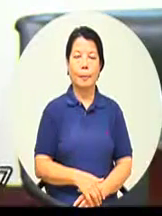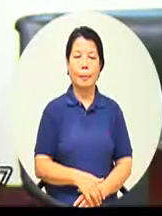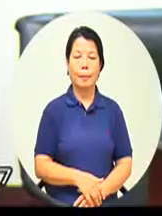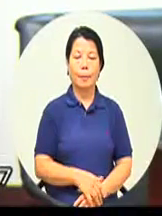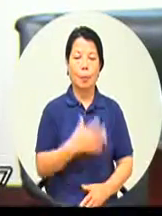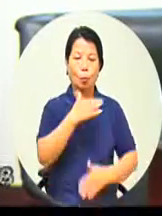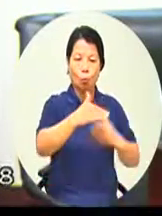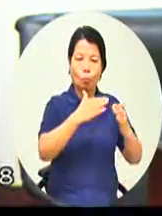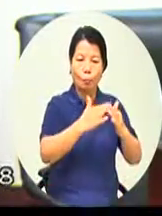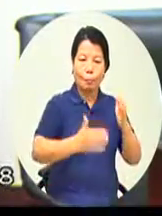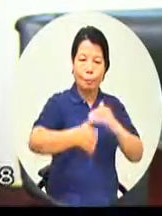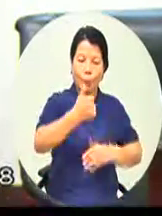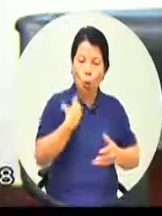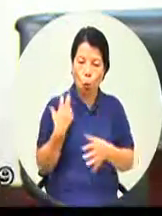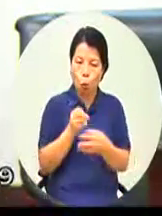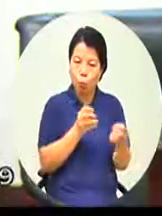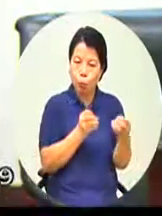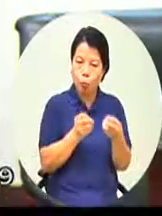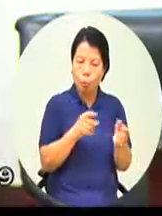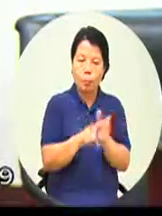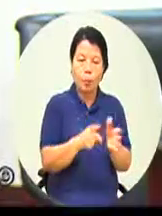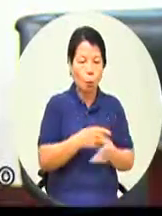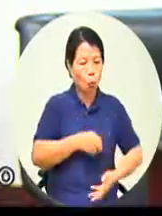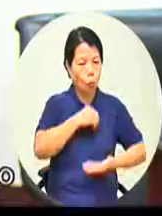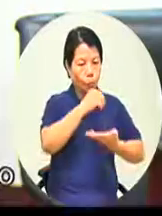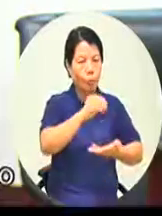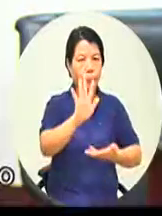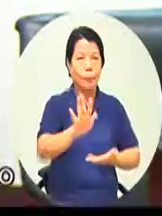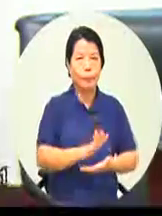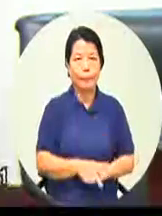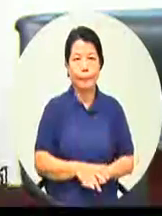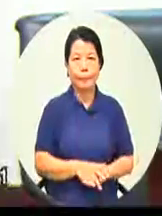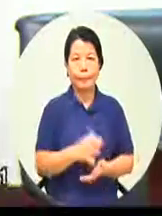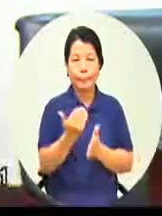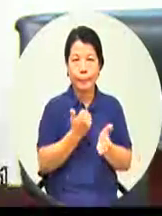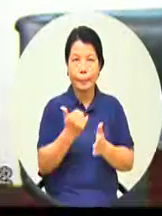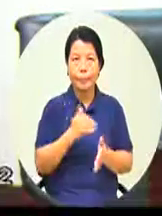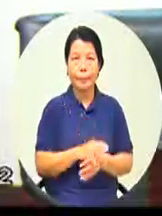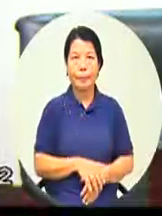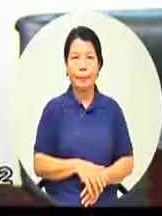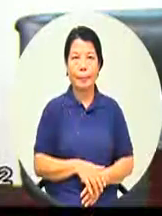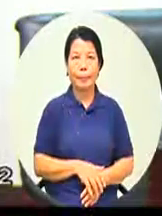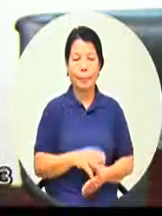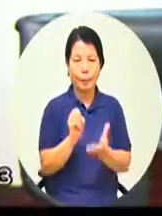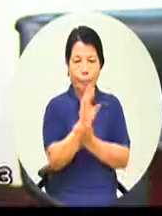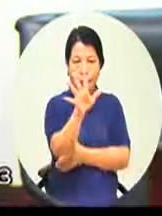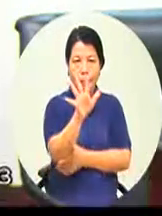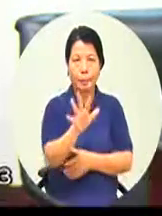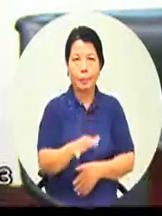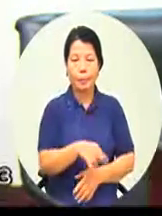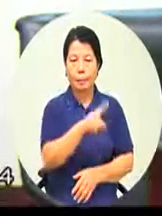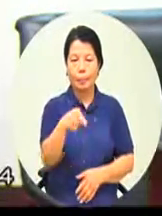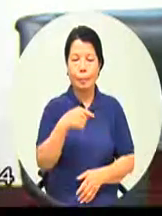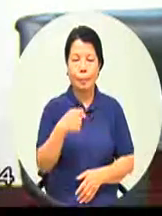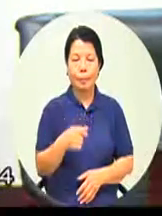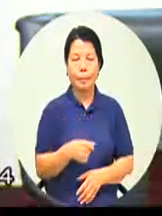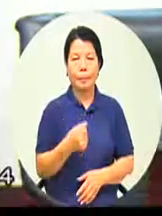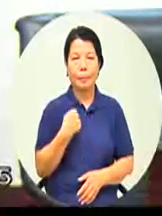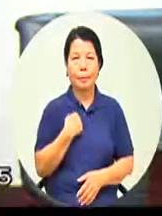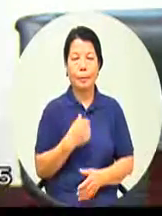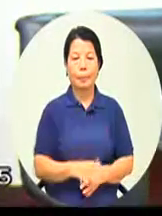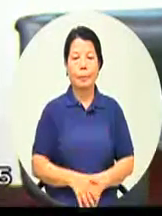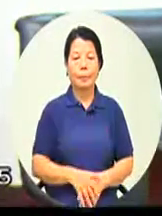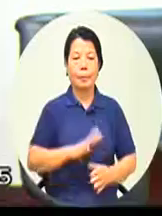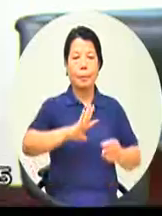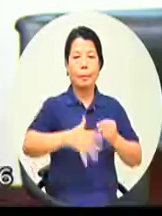开讲过程，我嘛是伊个提供一个看法，就是我在秀在上面，互大家去了解讲，咱的国